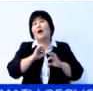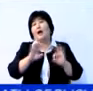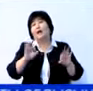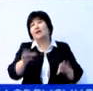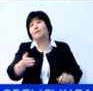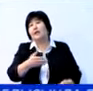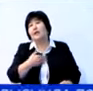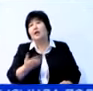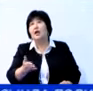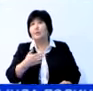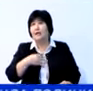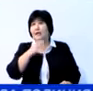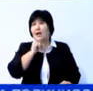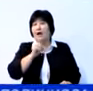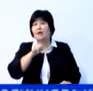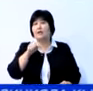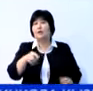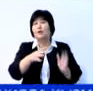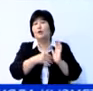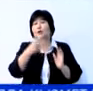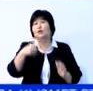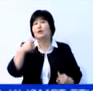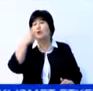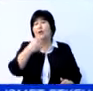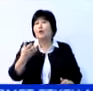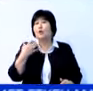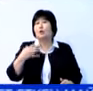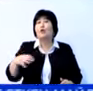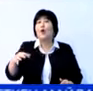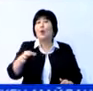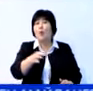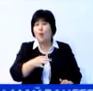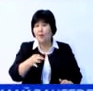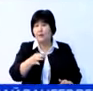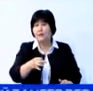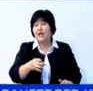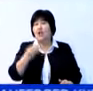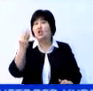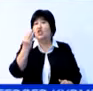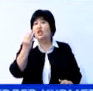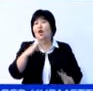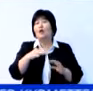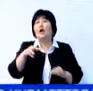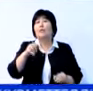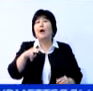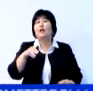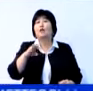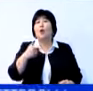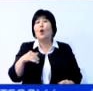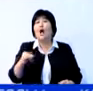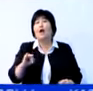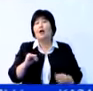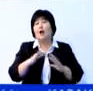келеді. Менің атам 1923 жылы Қызылорда облысы Шиелі ауданы Майтоғай ауылында дүниеге